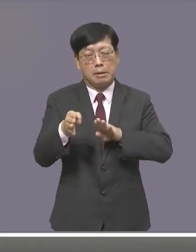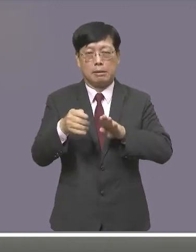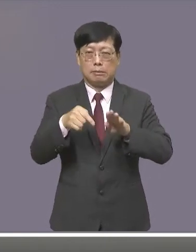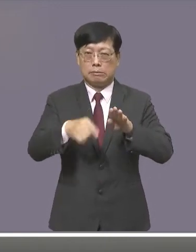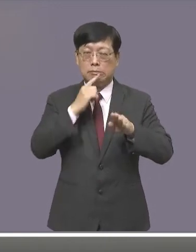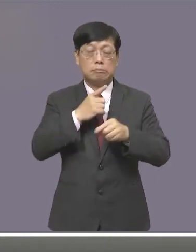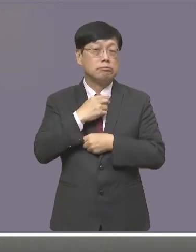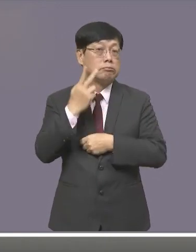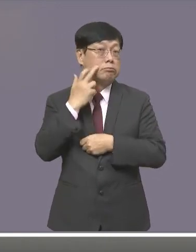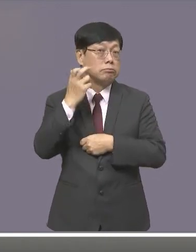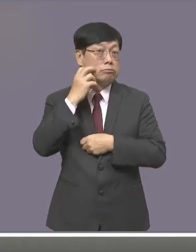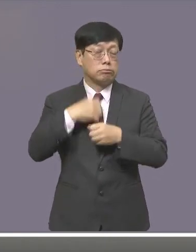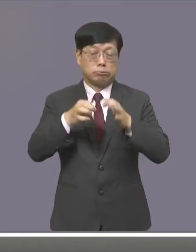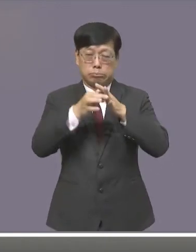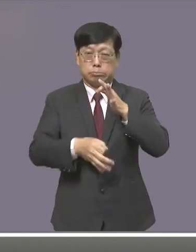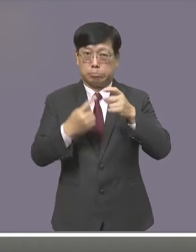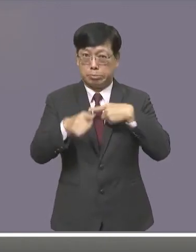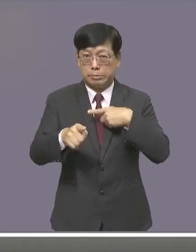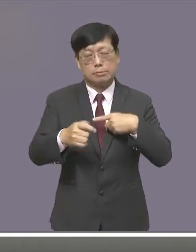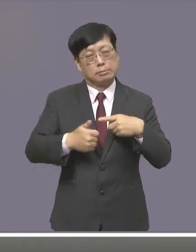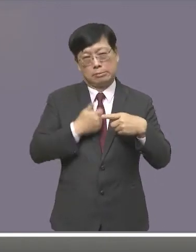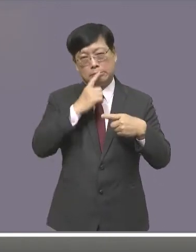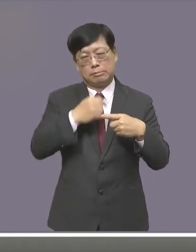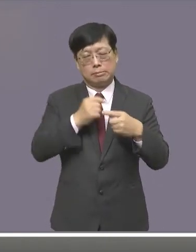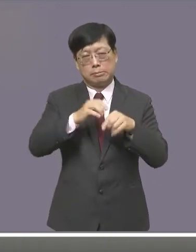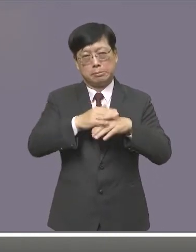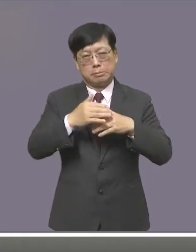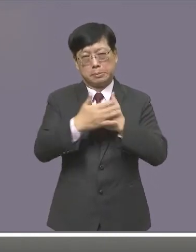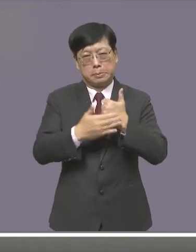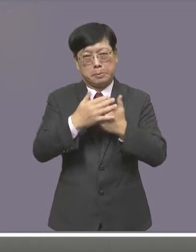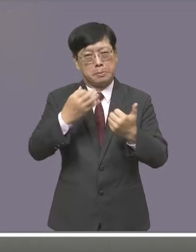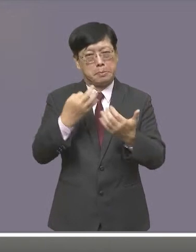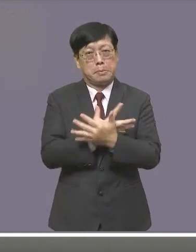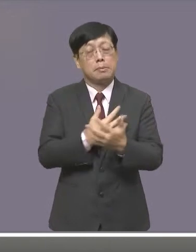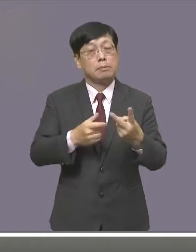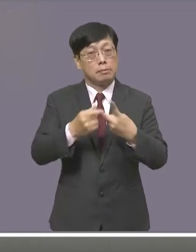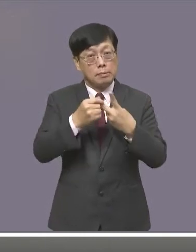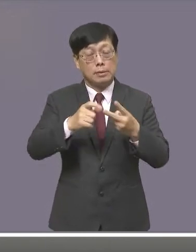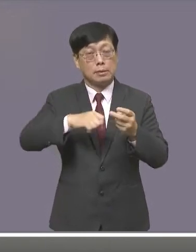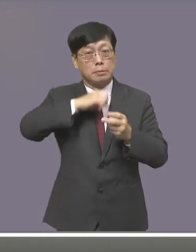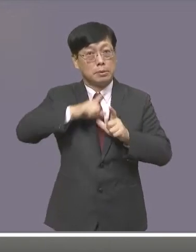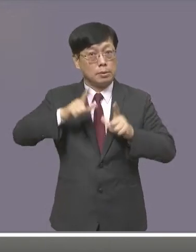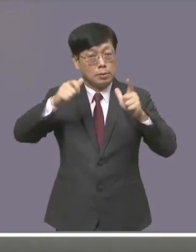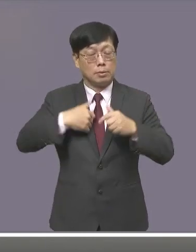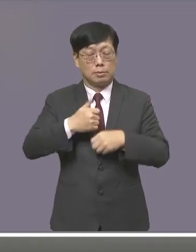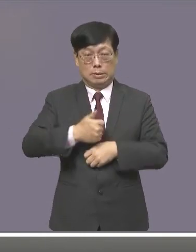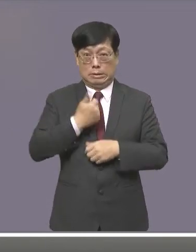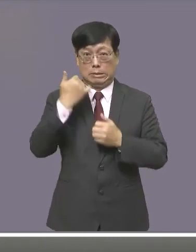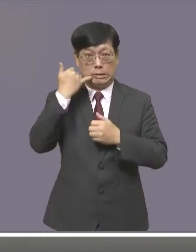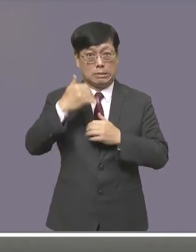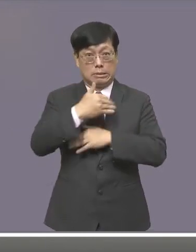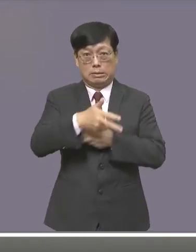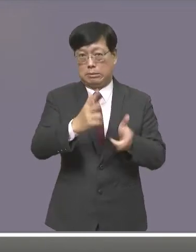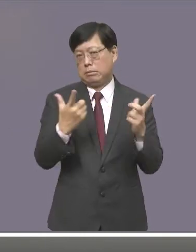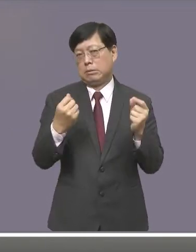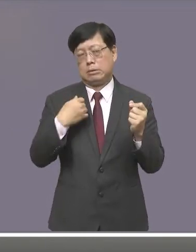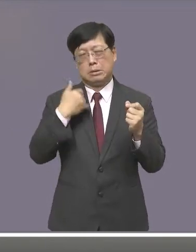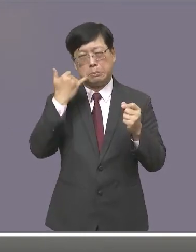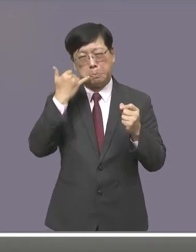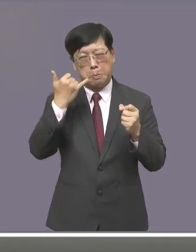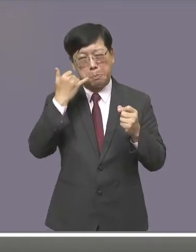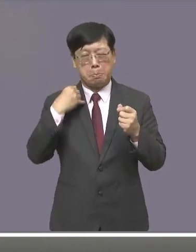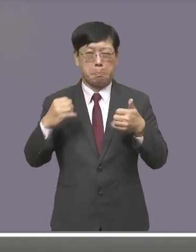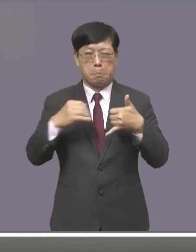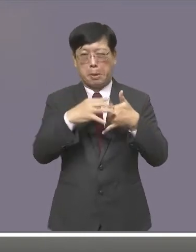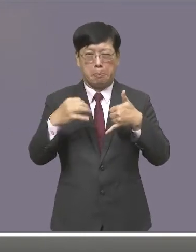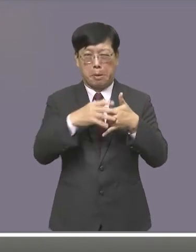这个钢筋的锈蚀，通用断面不足。那另外在屏东县的镇海桥，桥梁也受到沿海，所以混凝土剥